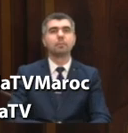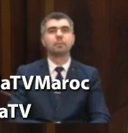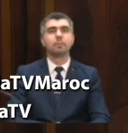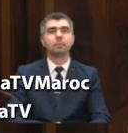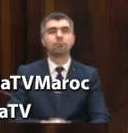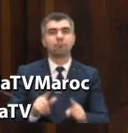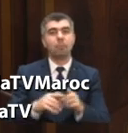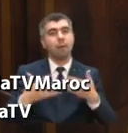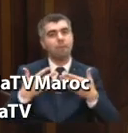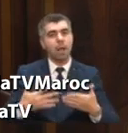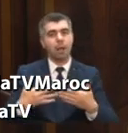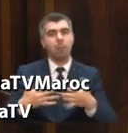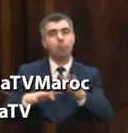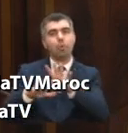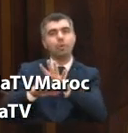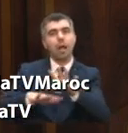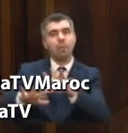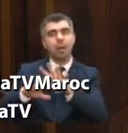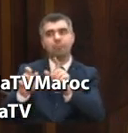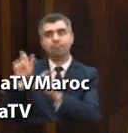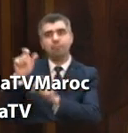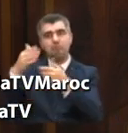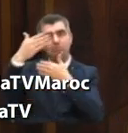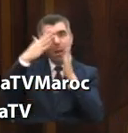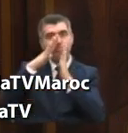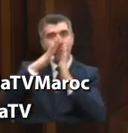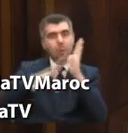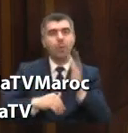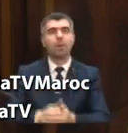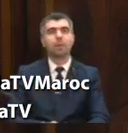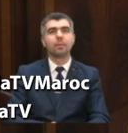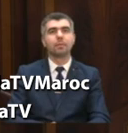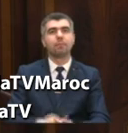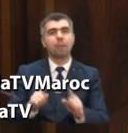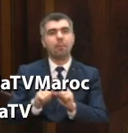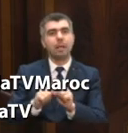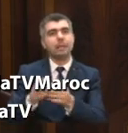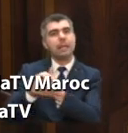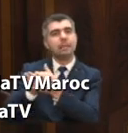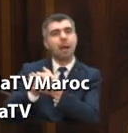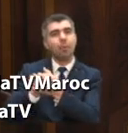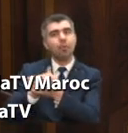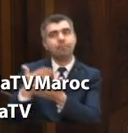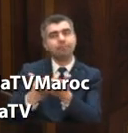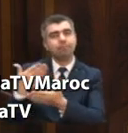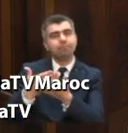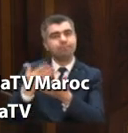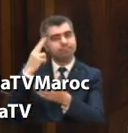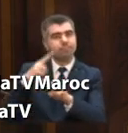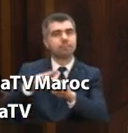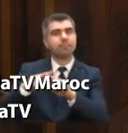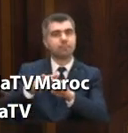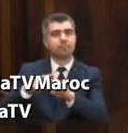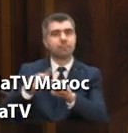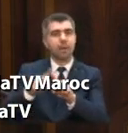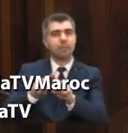المجتمع المغربي بجميع فئاته اللي تعامل واحد التعامل تضامني حضاري مع هذا